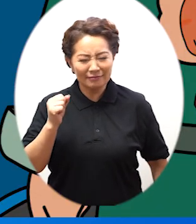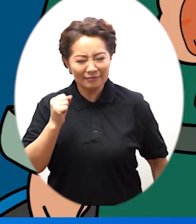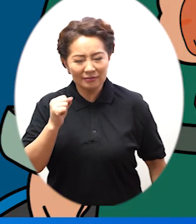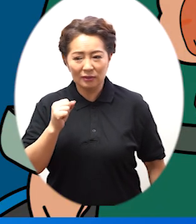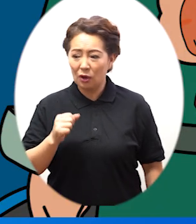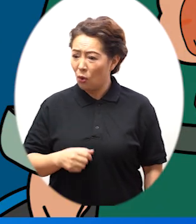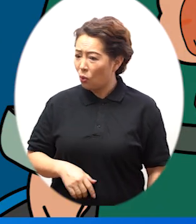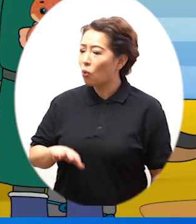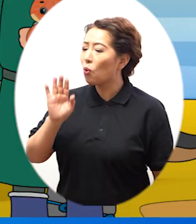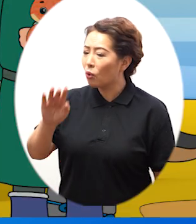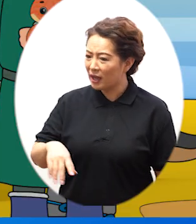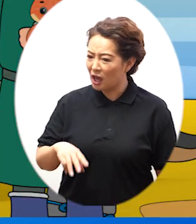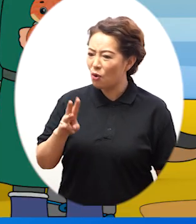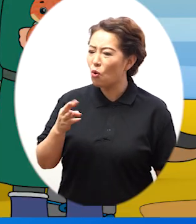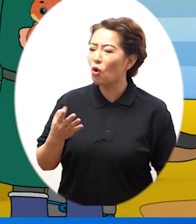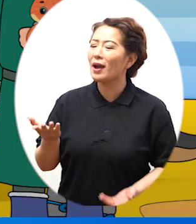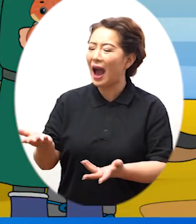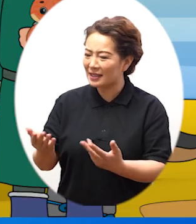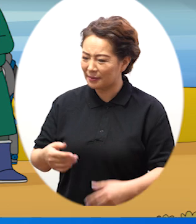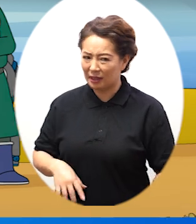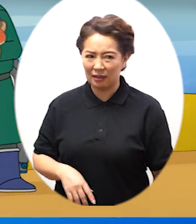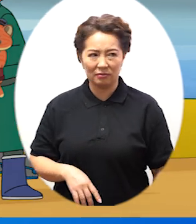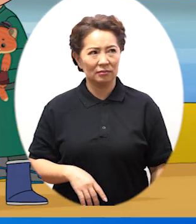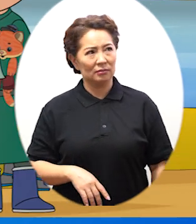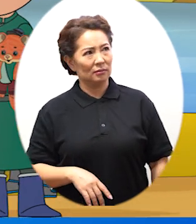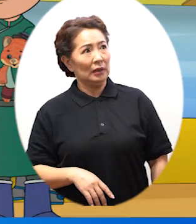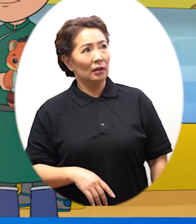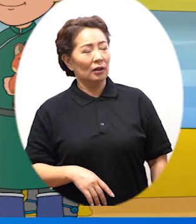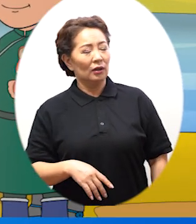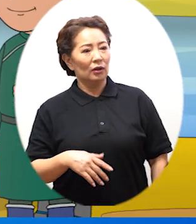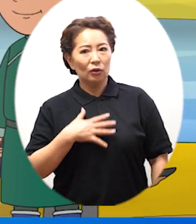Хүү ээ мөнхөө яасан бэ